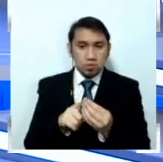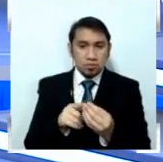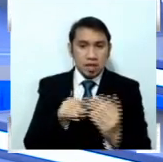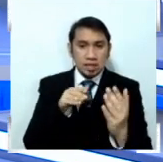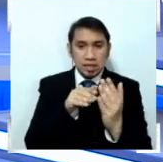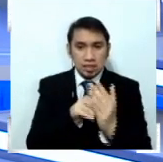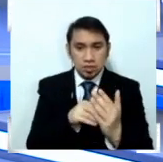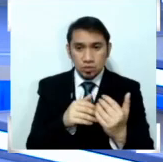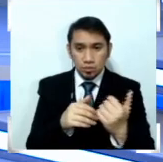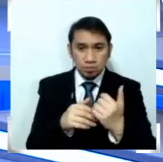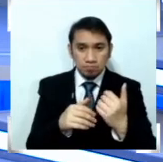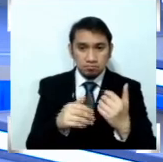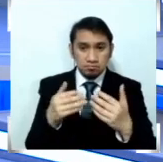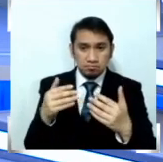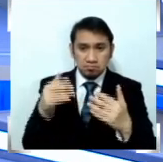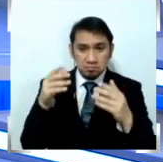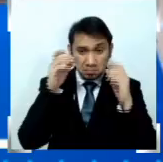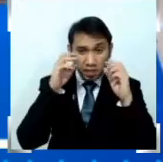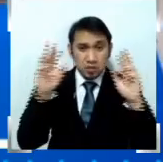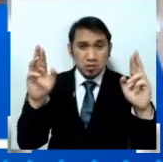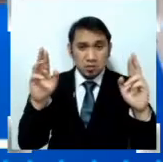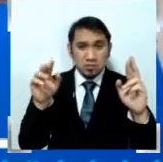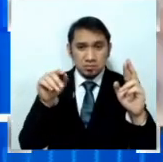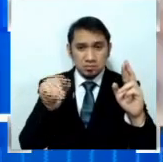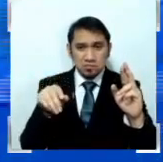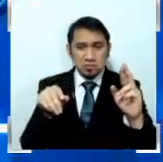mabilis sa sulyap sa iba pang mga balita.